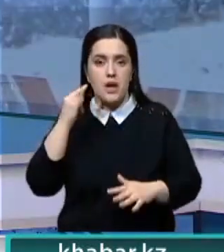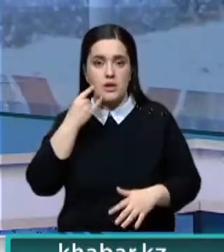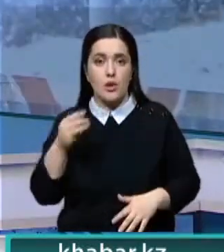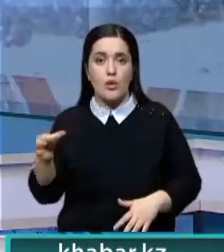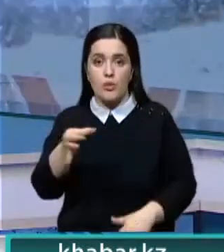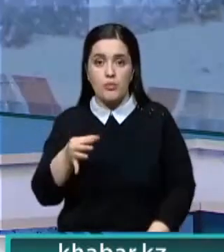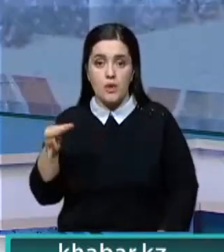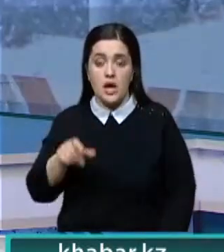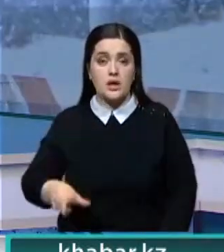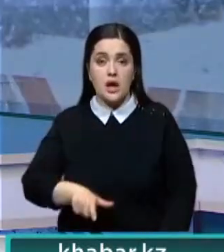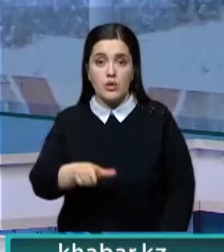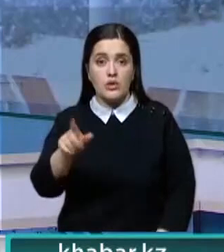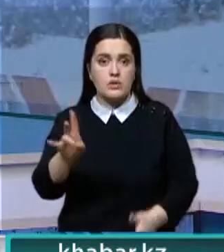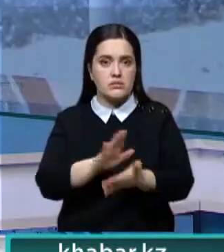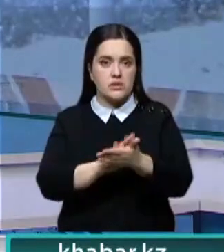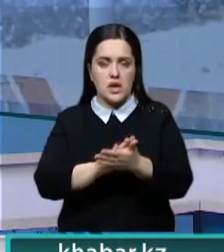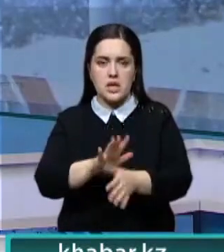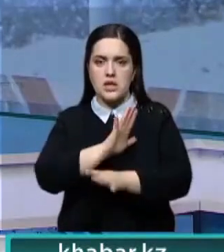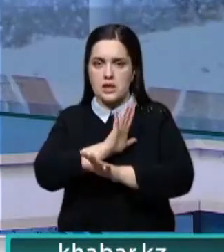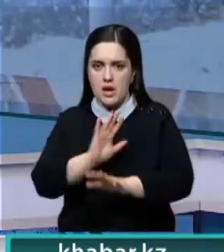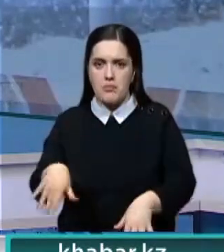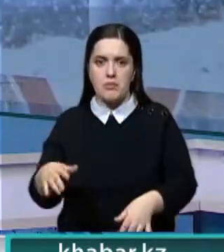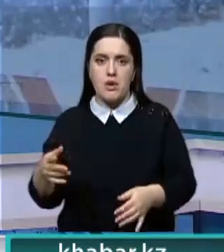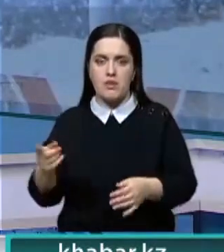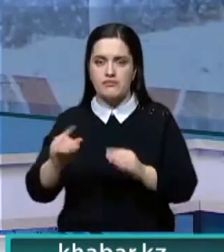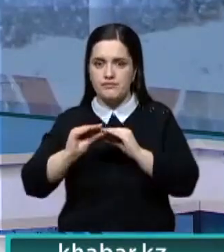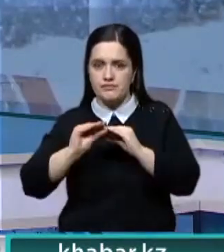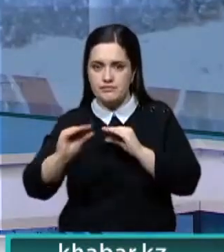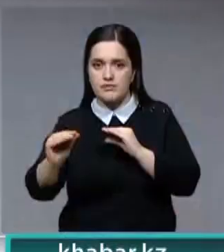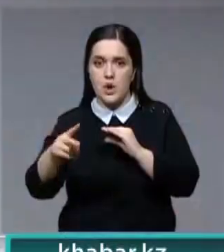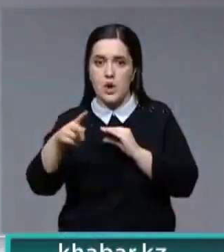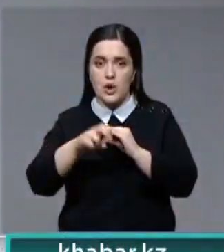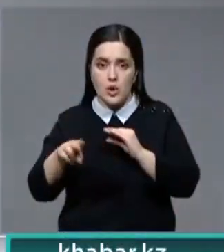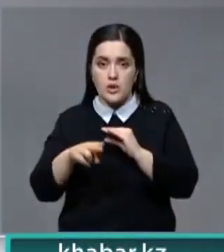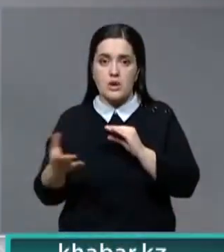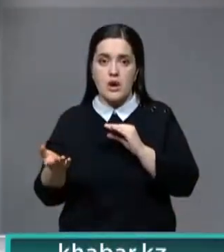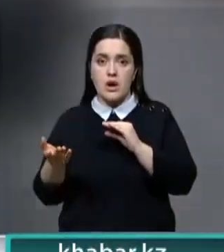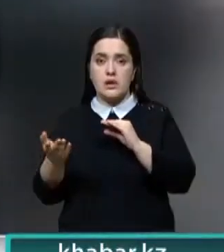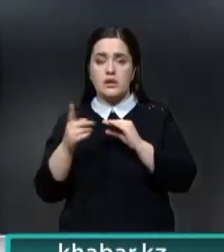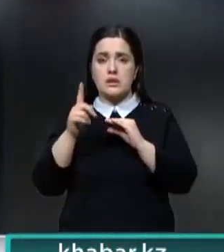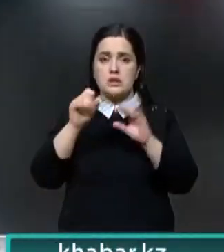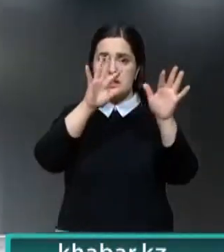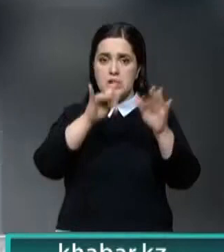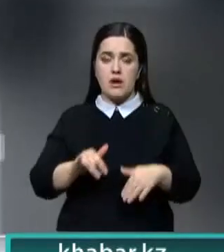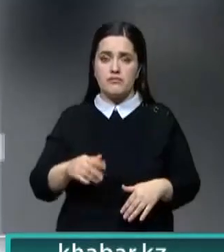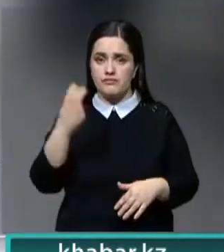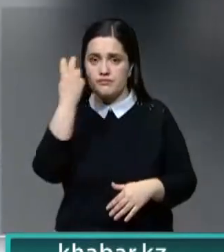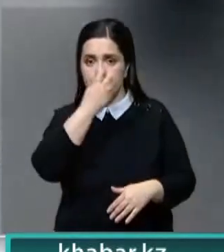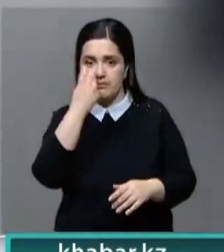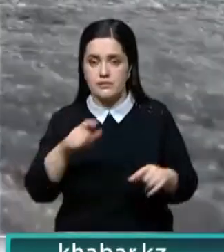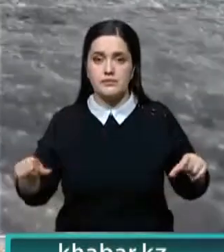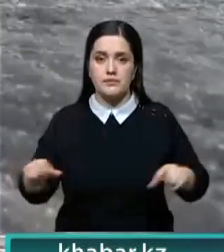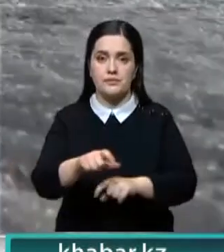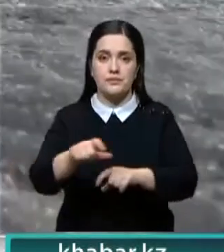области. Дело в том, что дороги в селе не чистили. Наледи образовались у пешеходных переходов, разметок из-за снега не